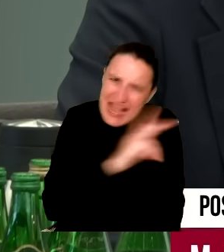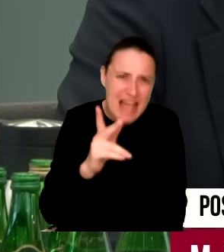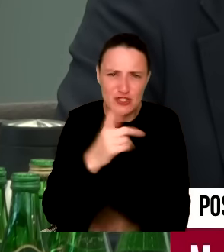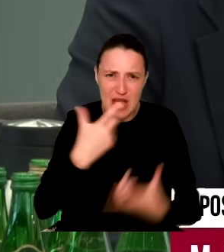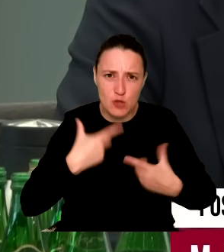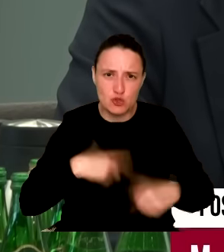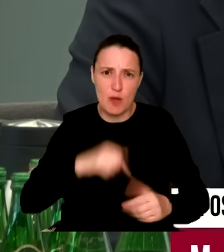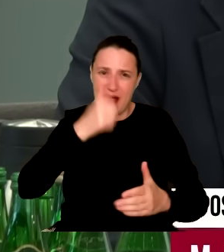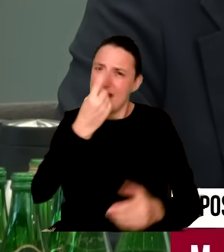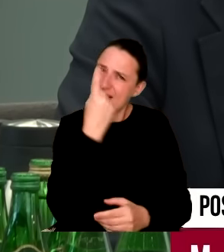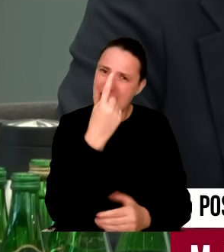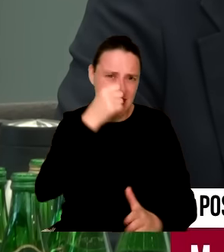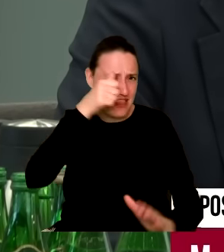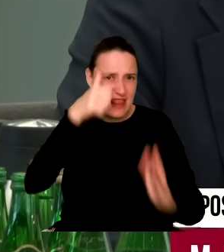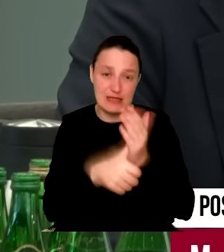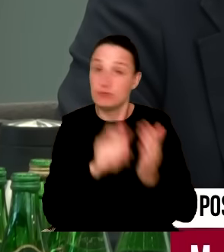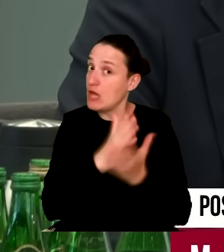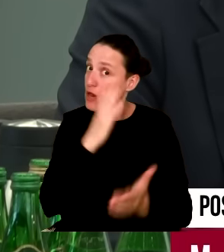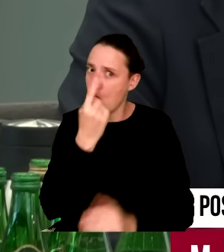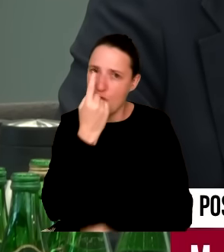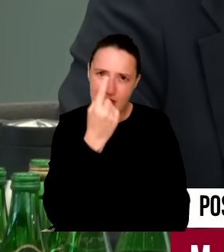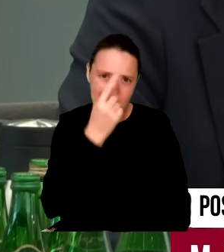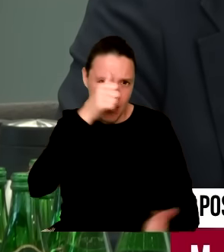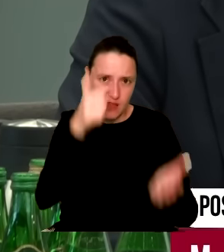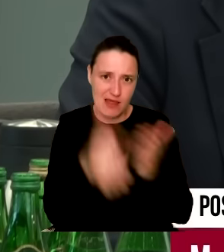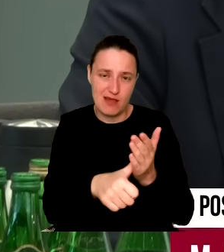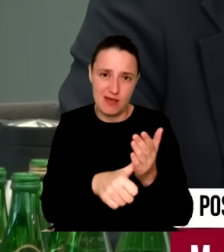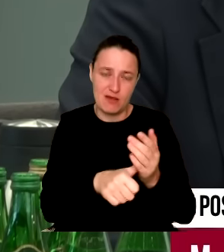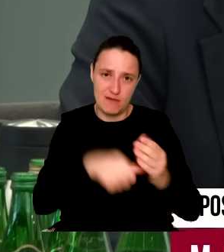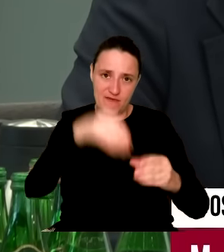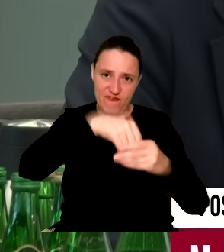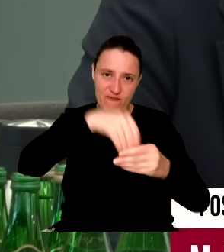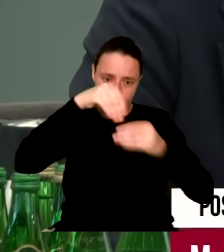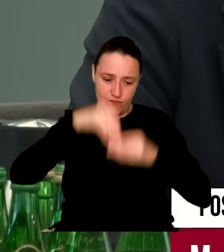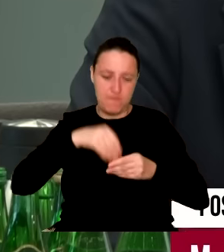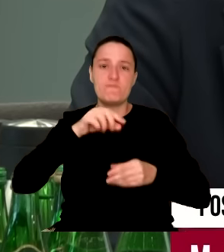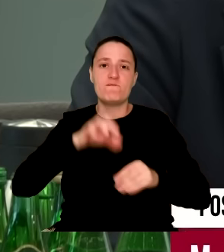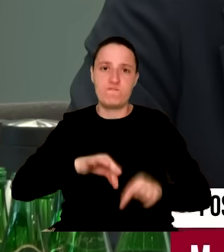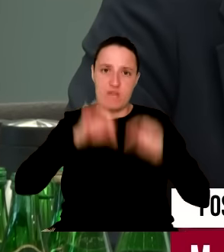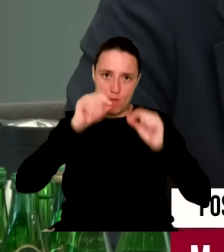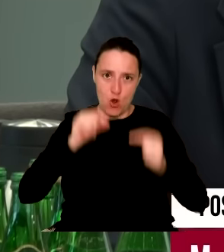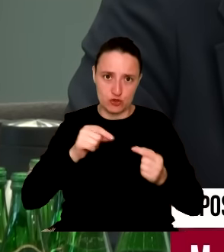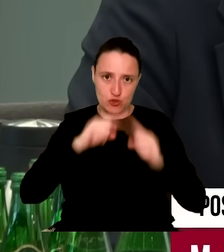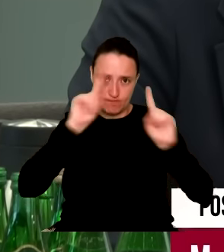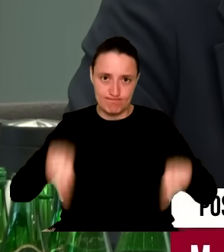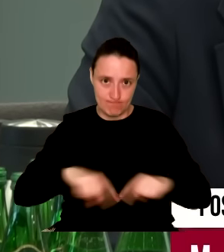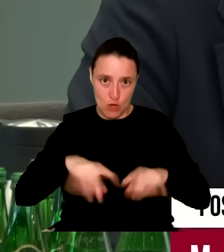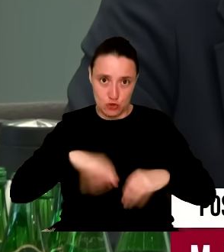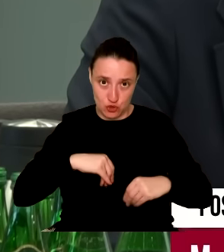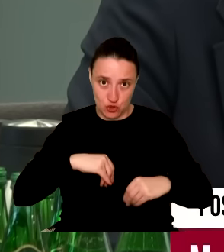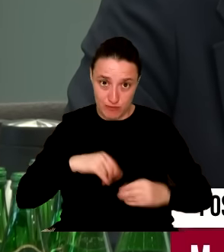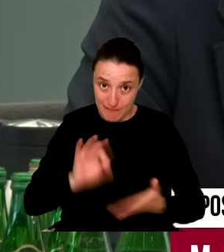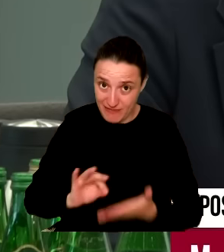jeden i tylko jeden pakiet wyborczy byłem pewny że